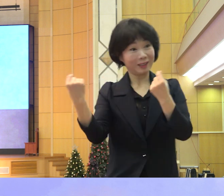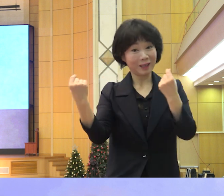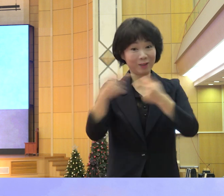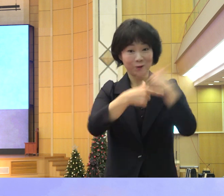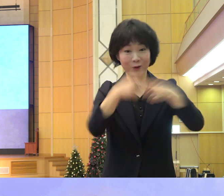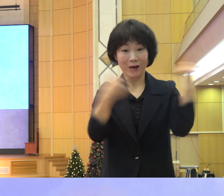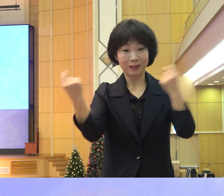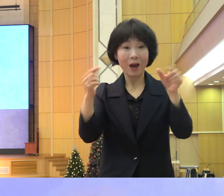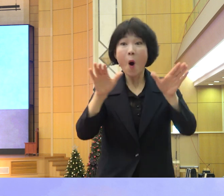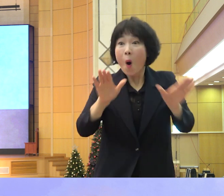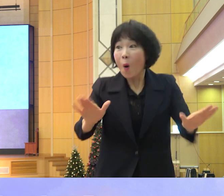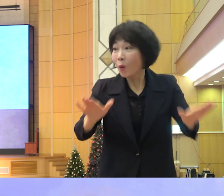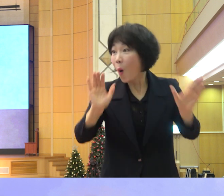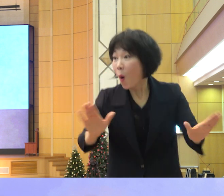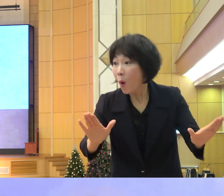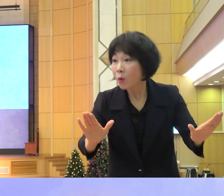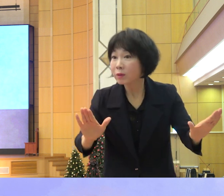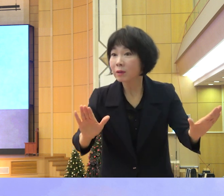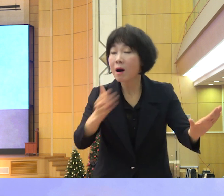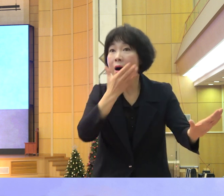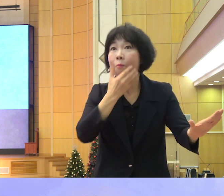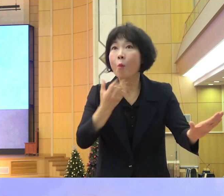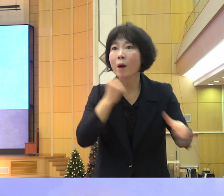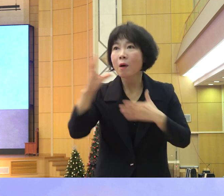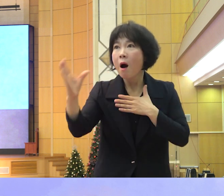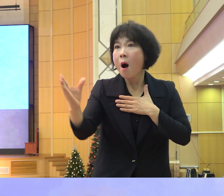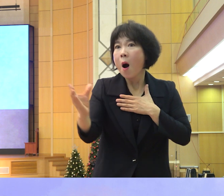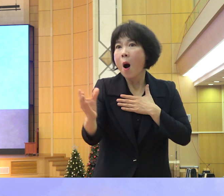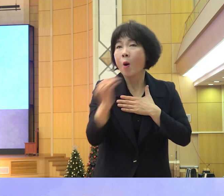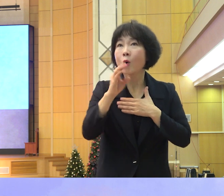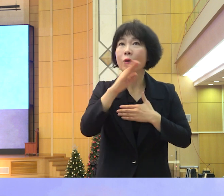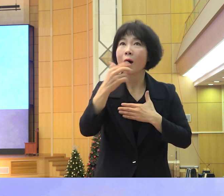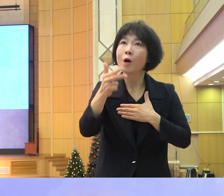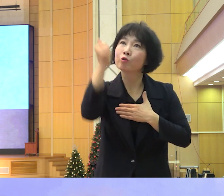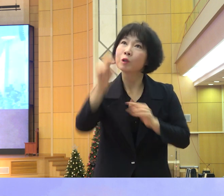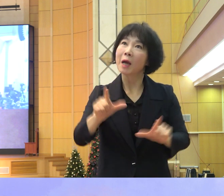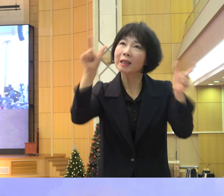인사하겠습니다. 오늘은 거룩한 주일입니다.